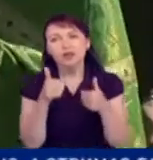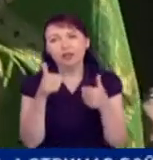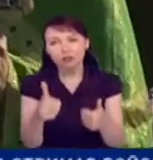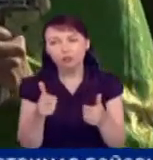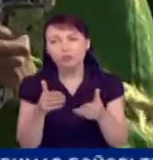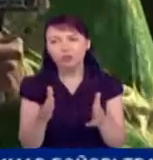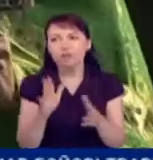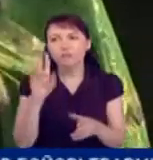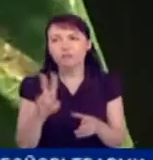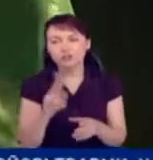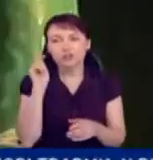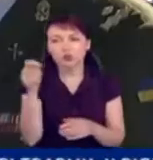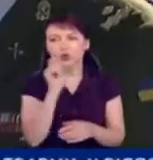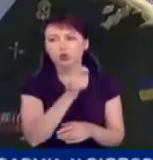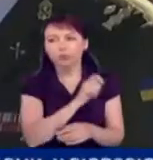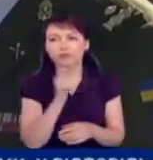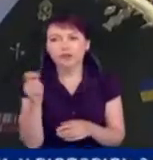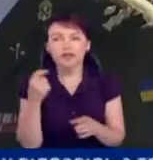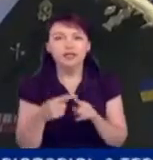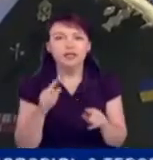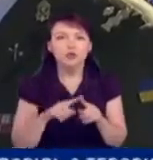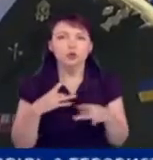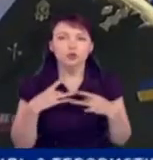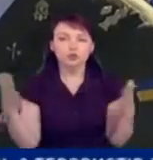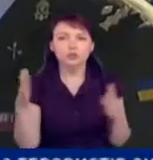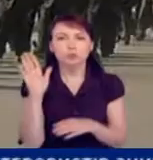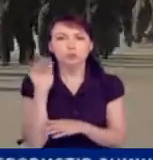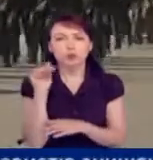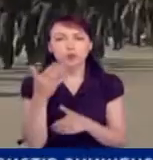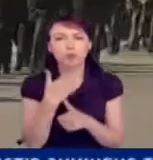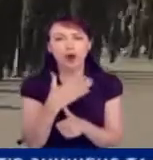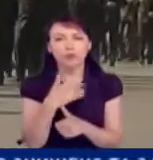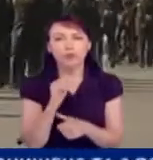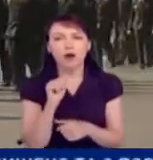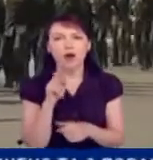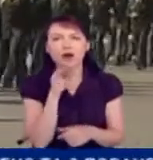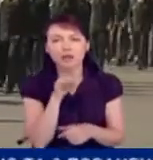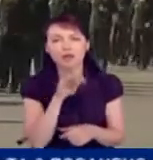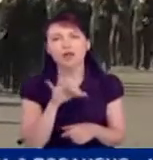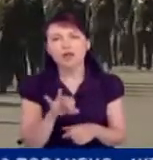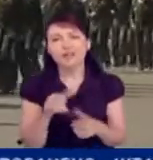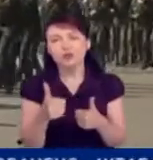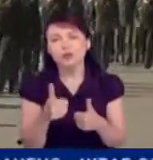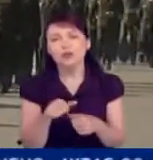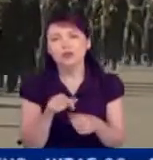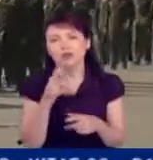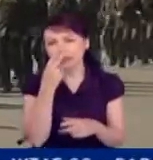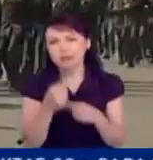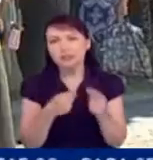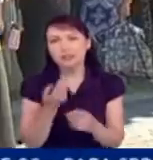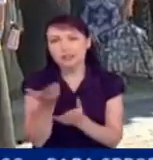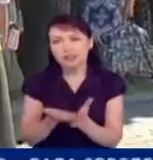окропив священник, після чого вони урочисто попрощалися з прапором академії та за доброю традицією дали настанови